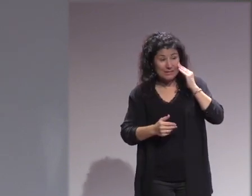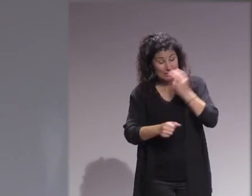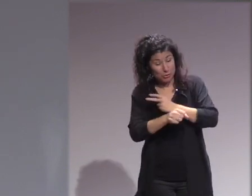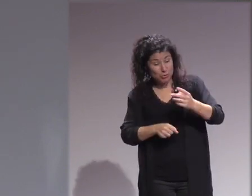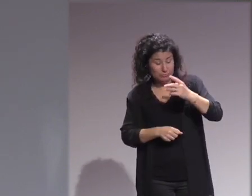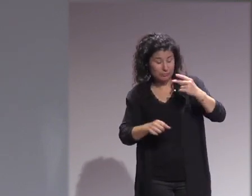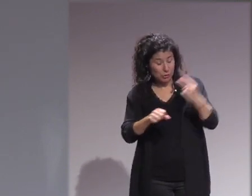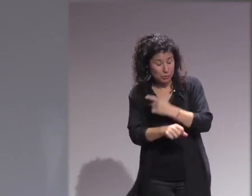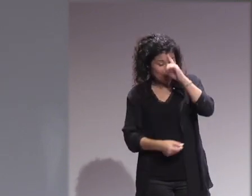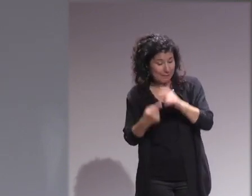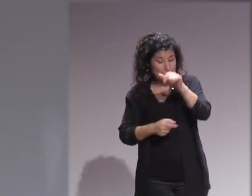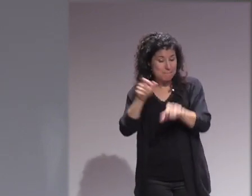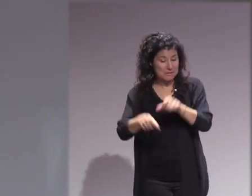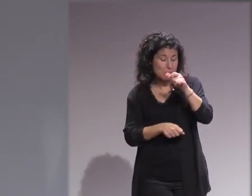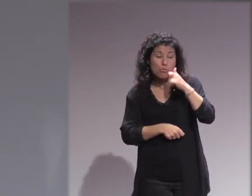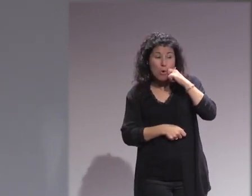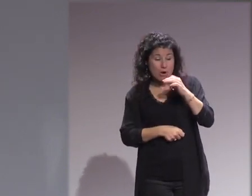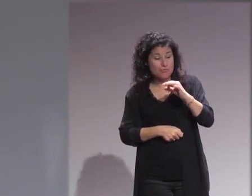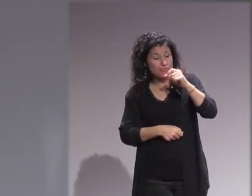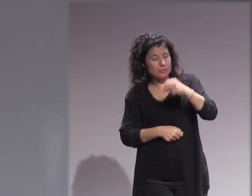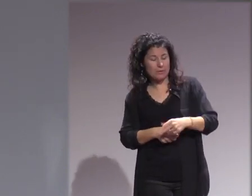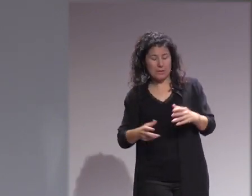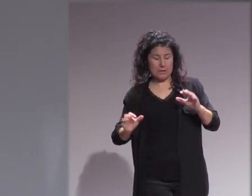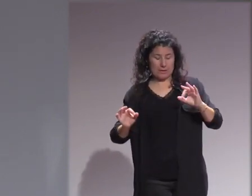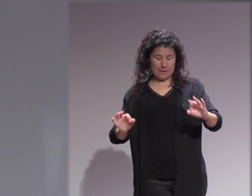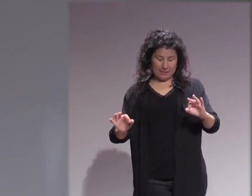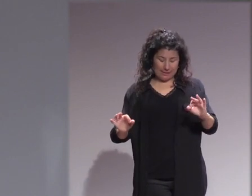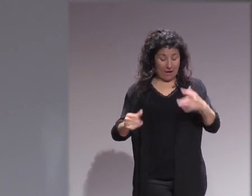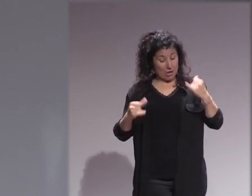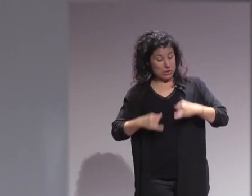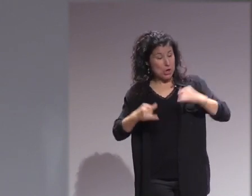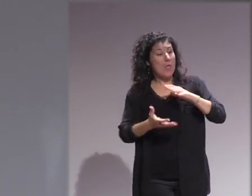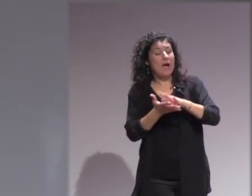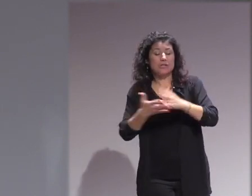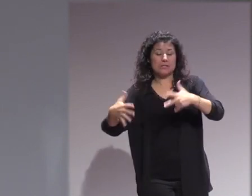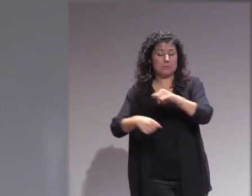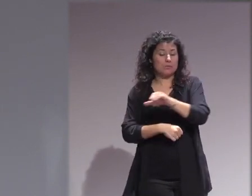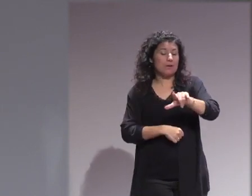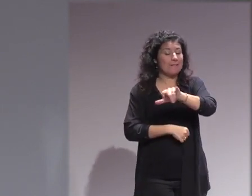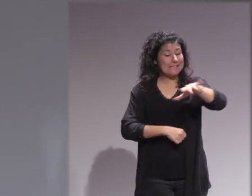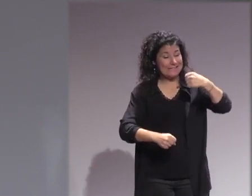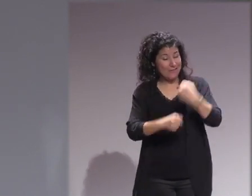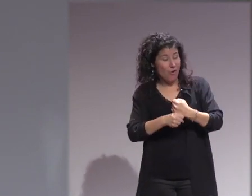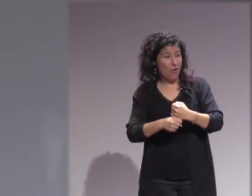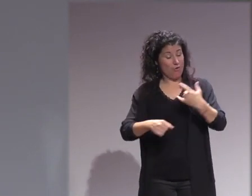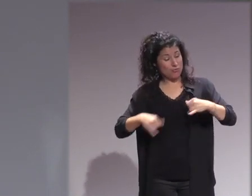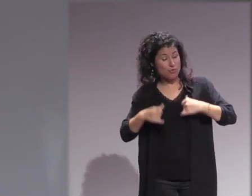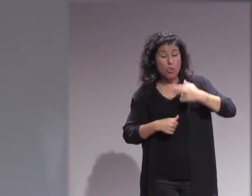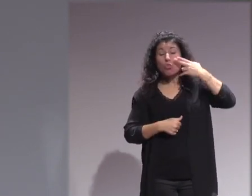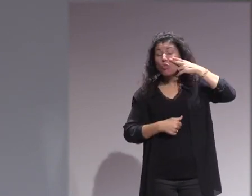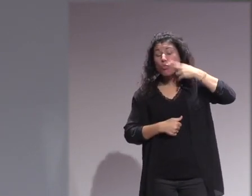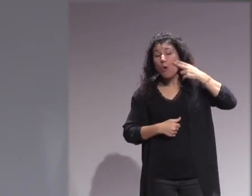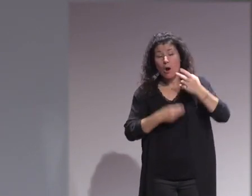Défenseur des droits, c'est qu'en France, pour les jeunes noirs et arabes de 18 à 25 ans, hein, ils se font contrôler 8 à 10 fois plus par la